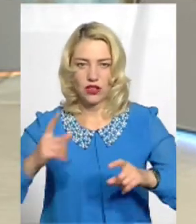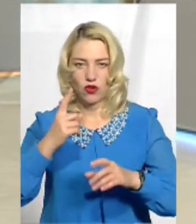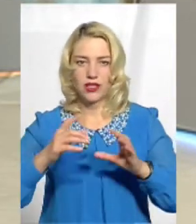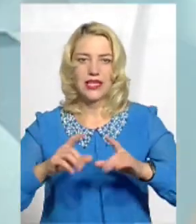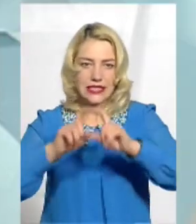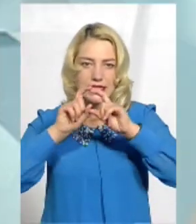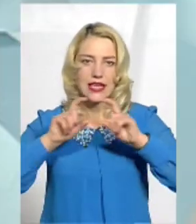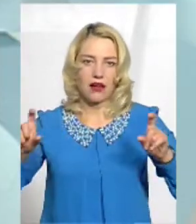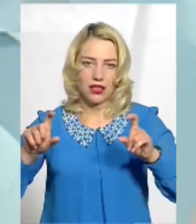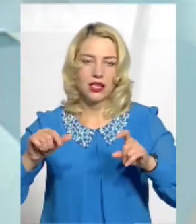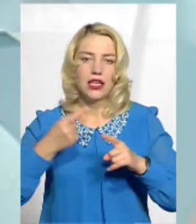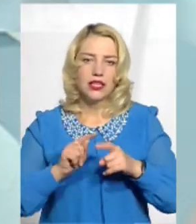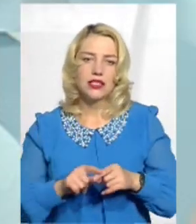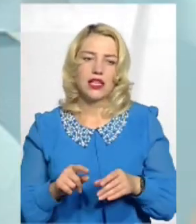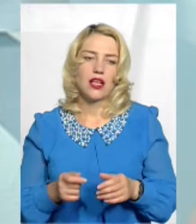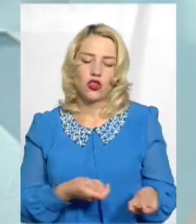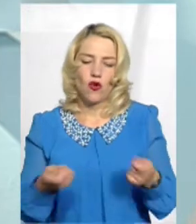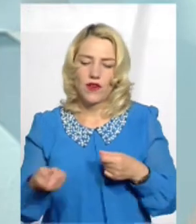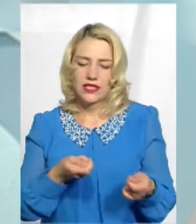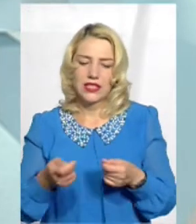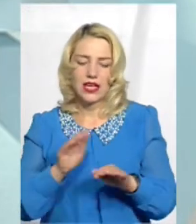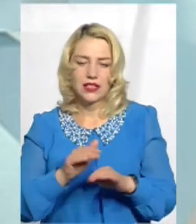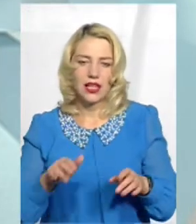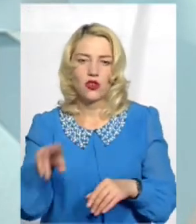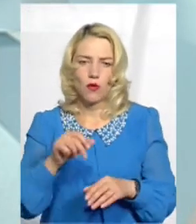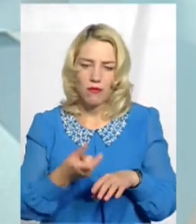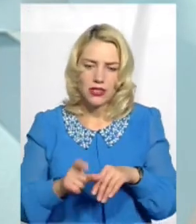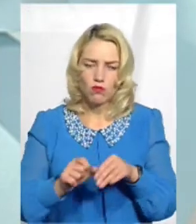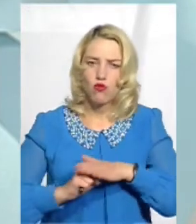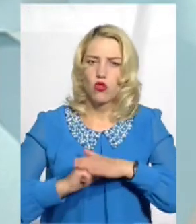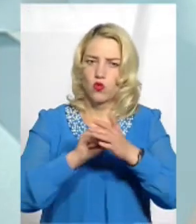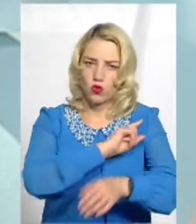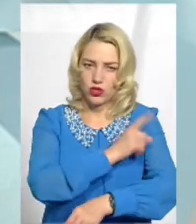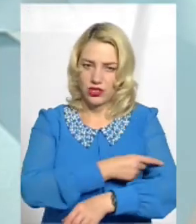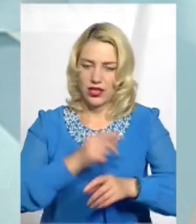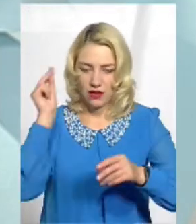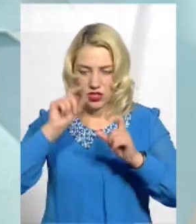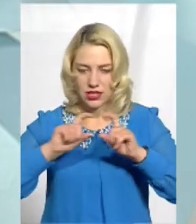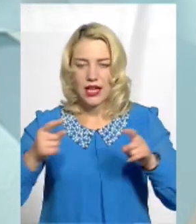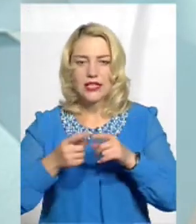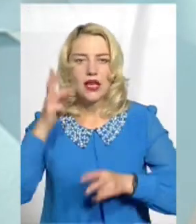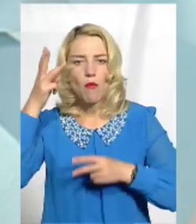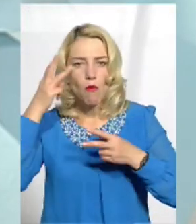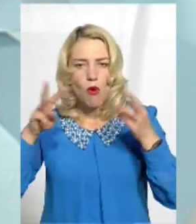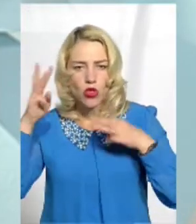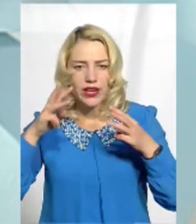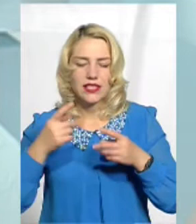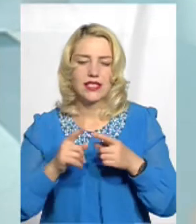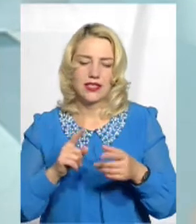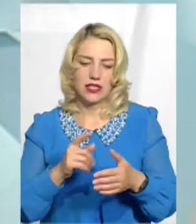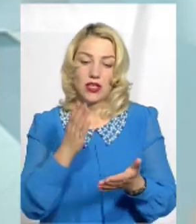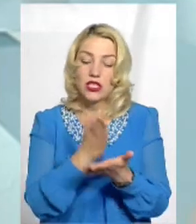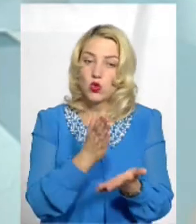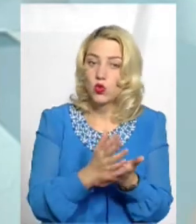заклад. Це довезення дітей до більш потужних навчальних закладів. Це модернізація існуючого закладу у сільській